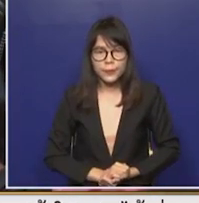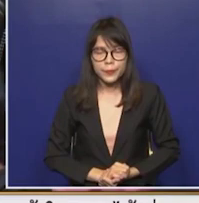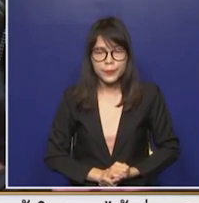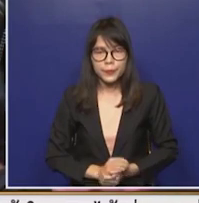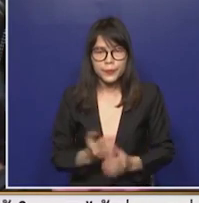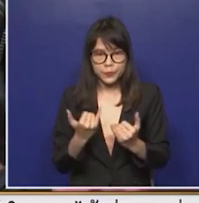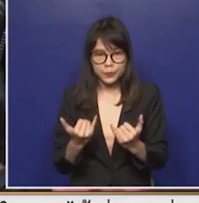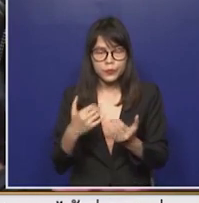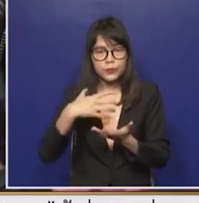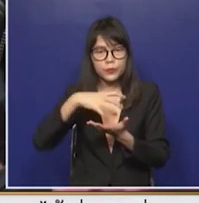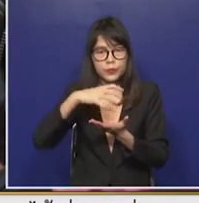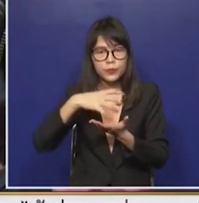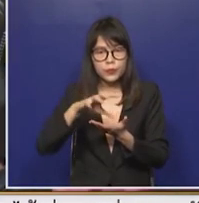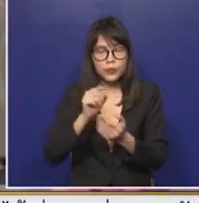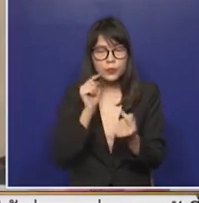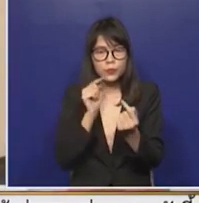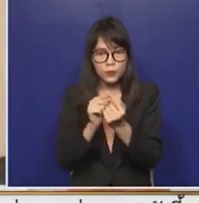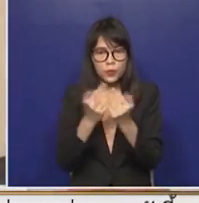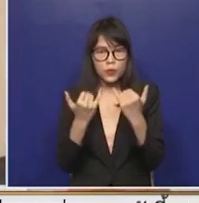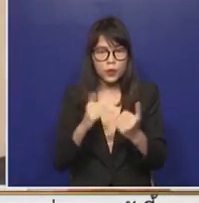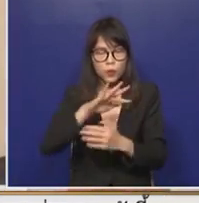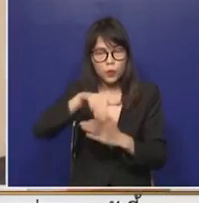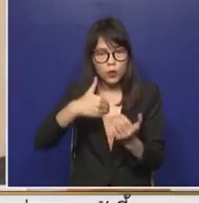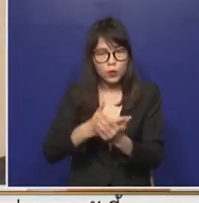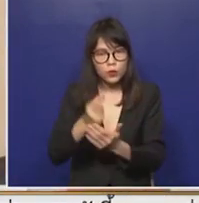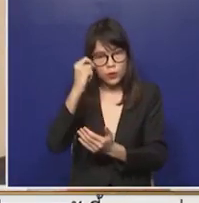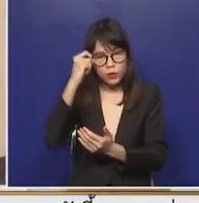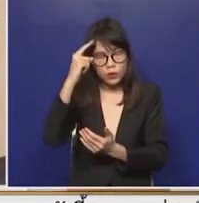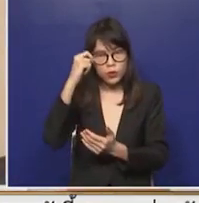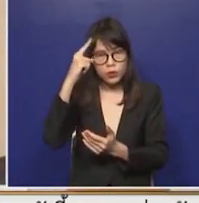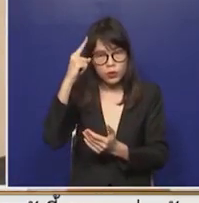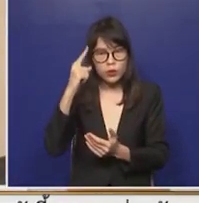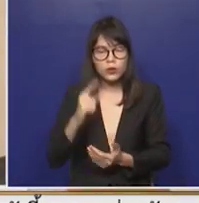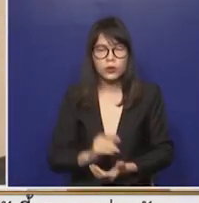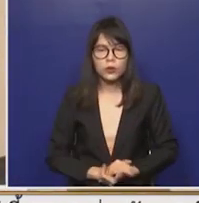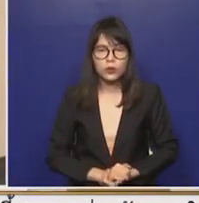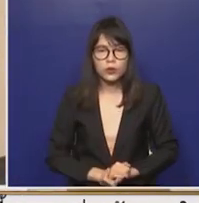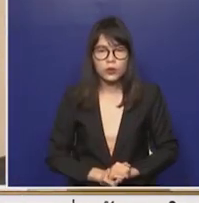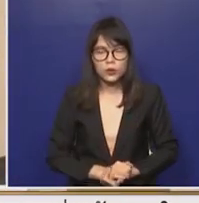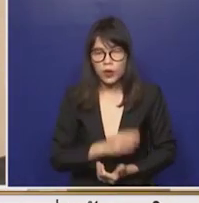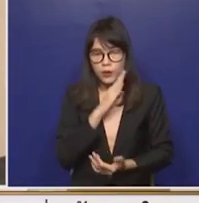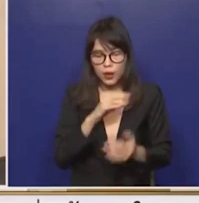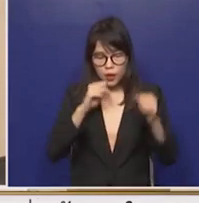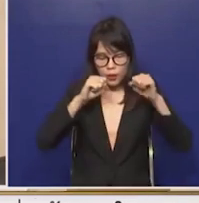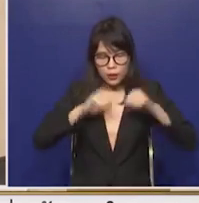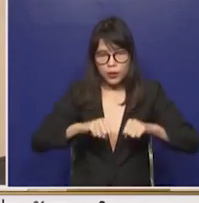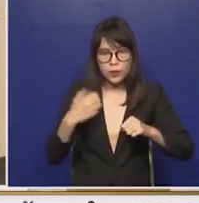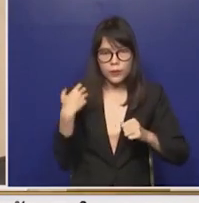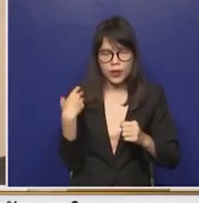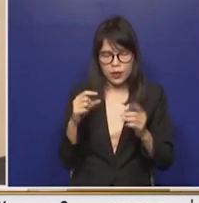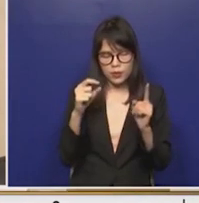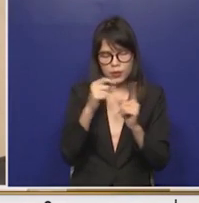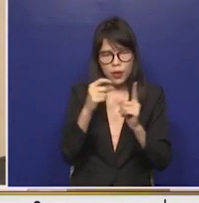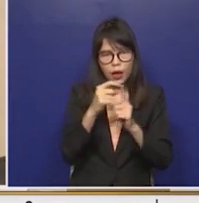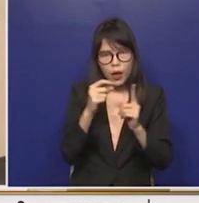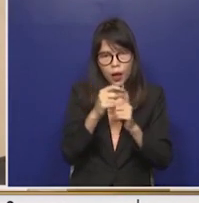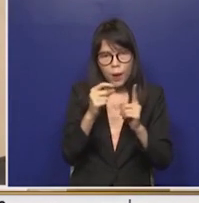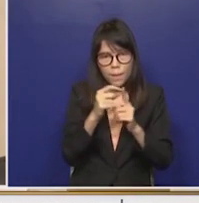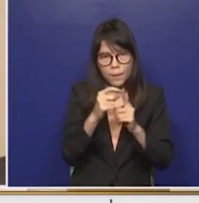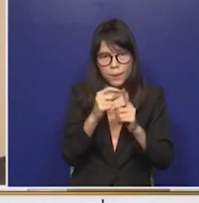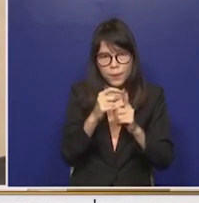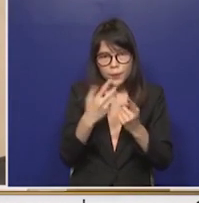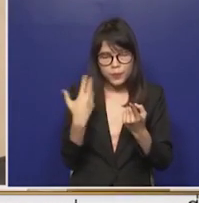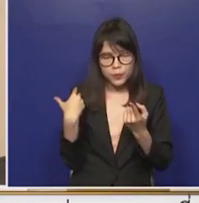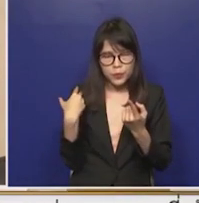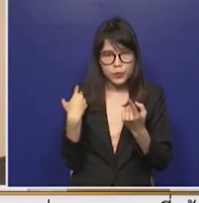ที่ผมเล่าเรื่องนี้ให้ฟังเพราะว่าเราจะได้เข้าใจกระบวนการว่าถ้ายัตติมีการกล่าวถ้อยคำใดอันล่วงล้ำมาตรา